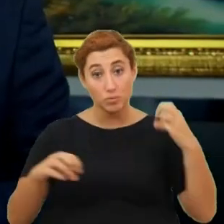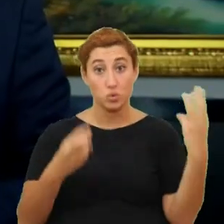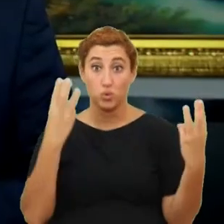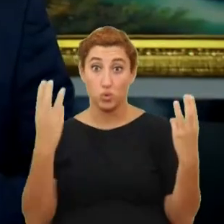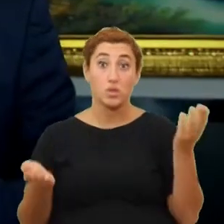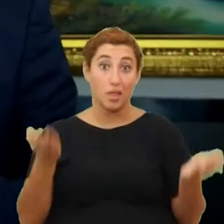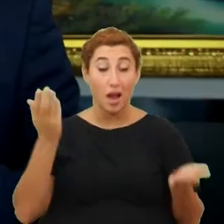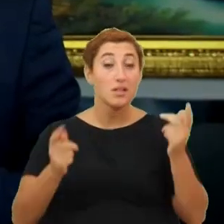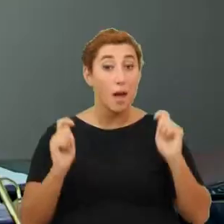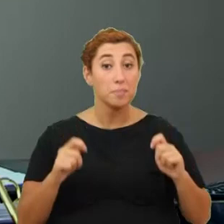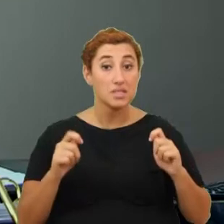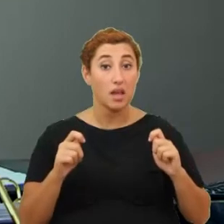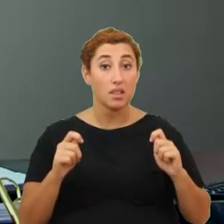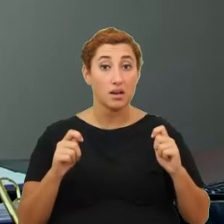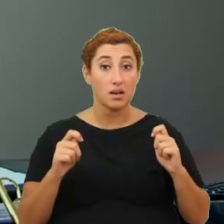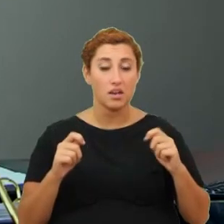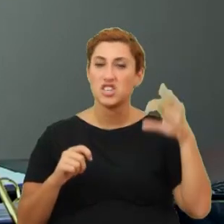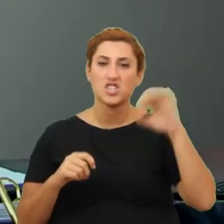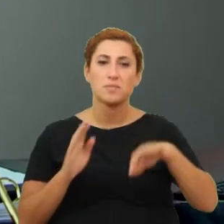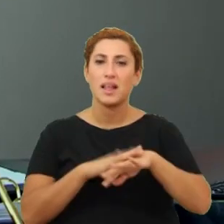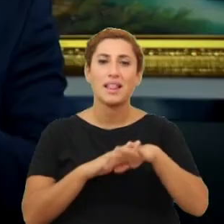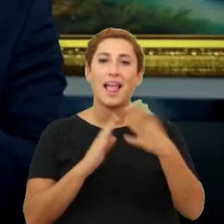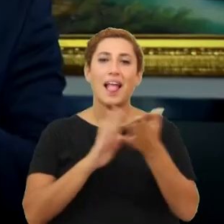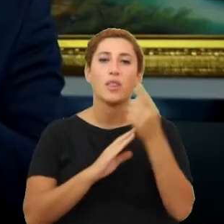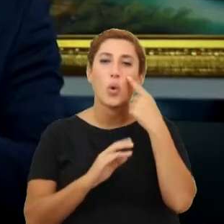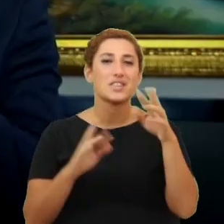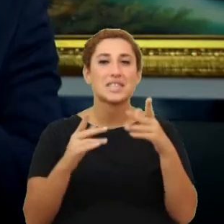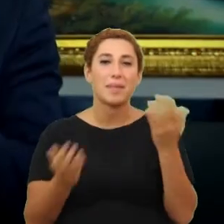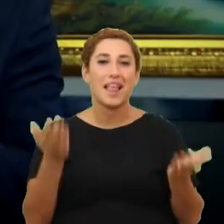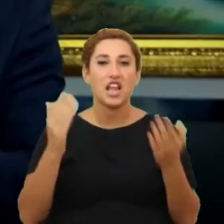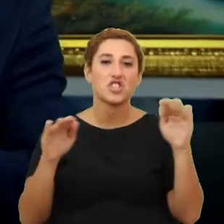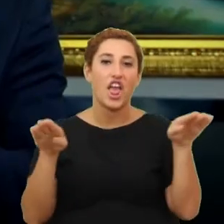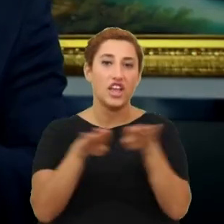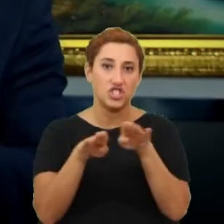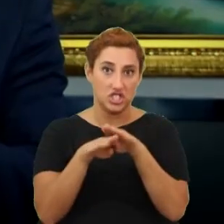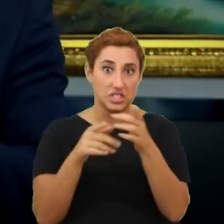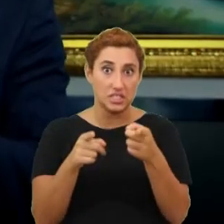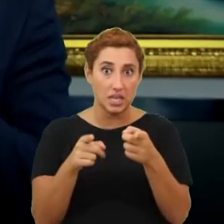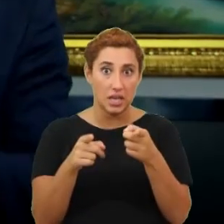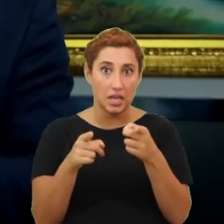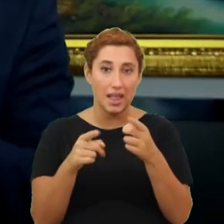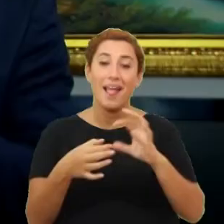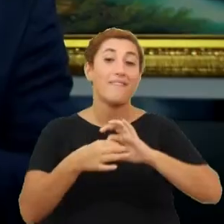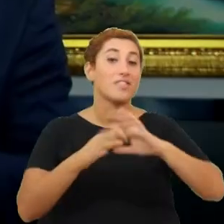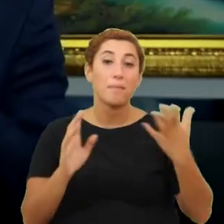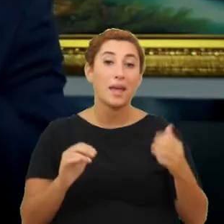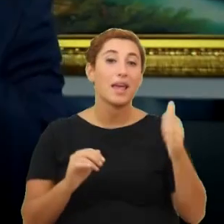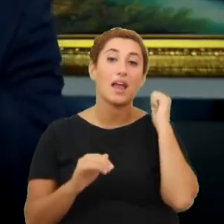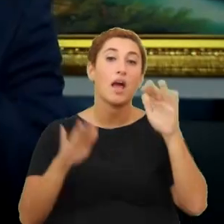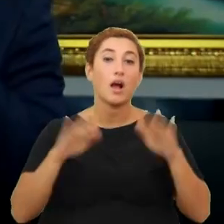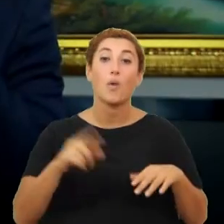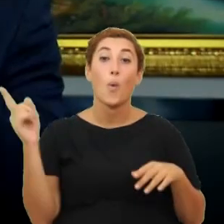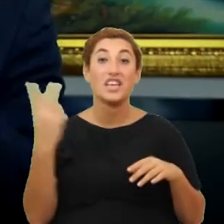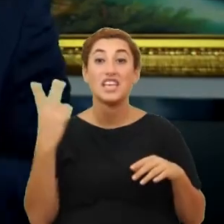üç üç tartsaydık... ...şu anda ellerinizde gördüğümüz gibi terazide eşitse... ...demek ki geriye